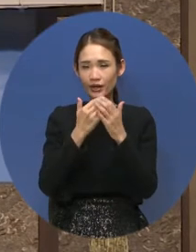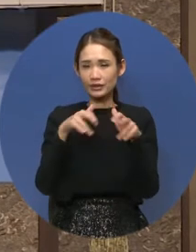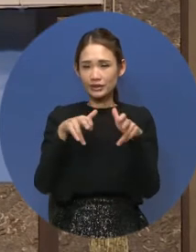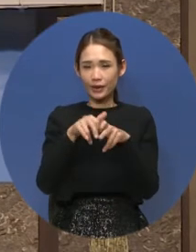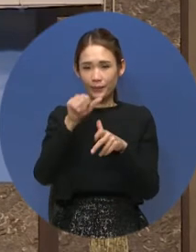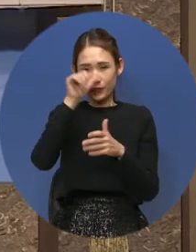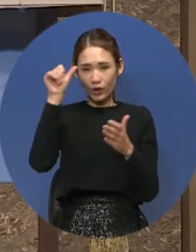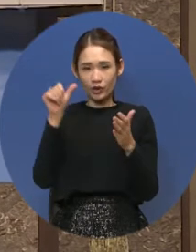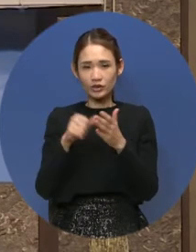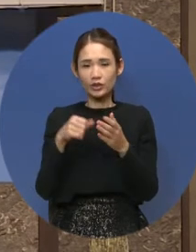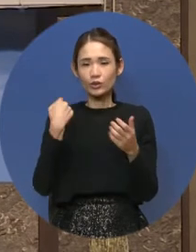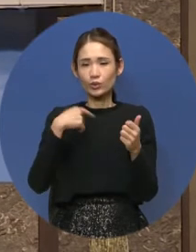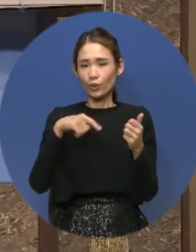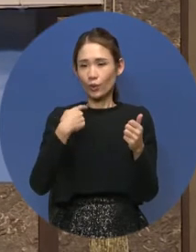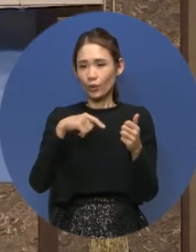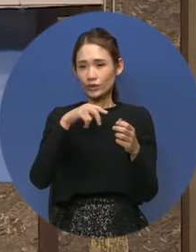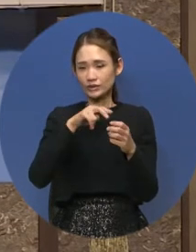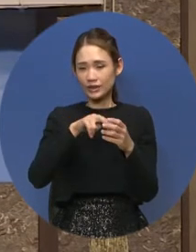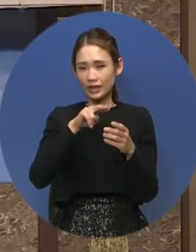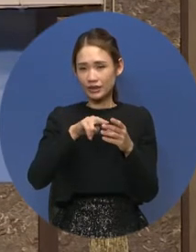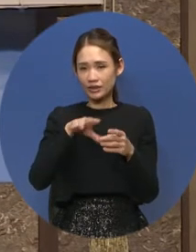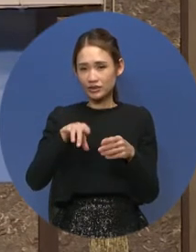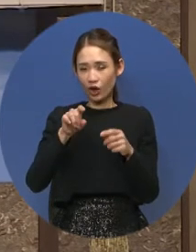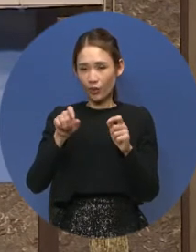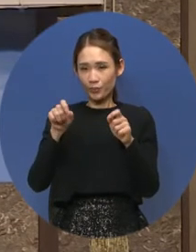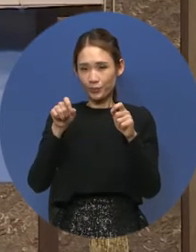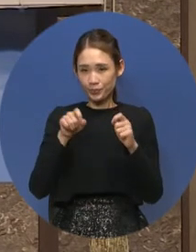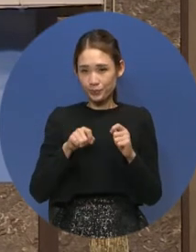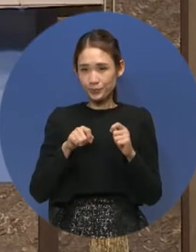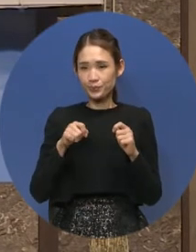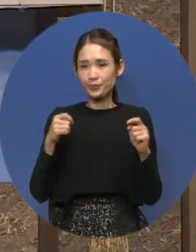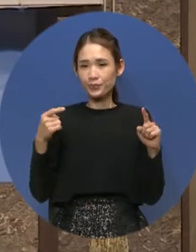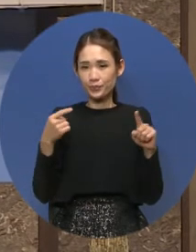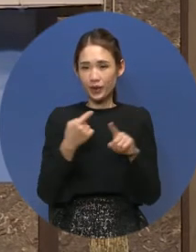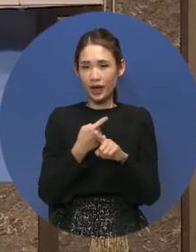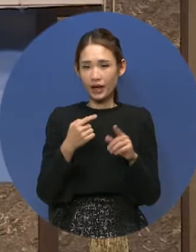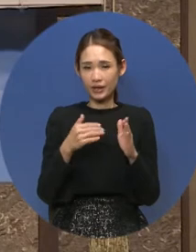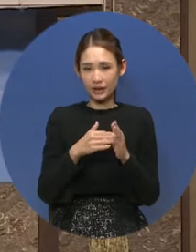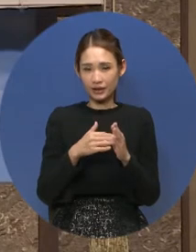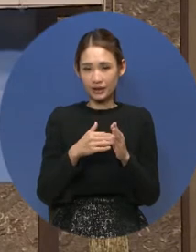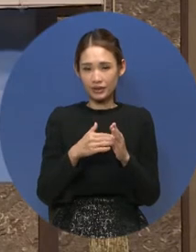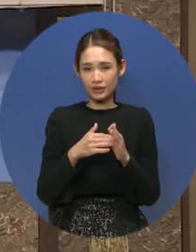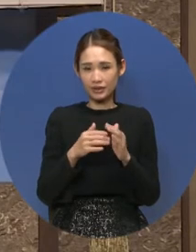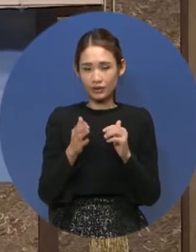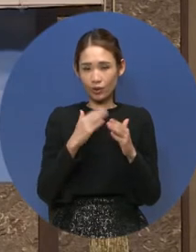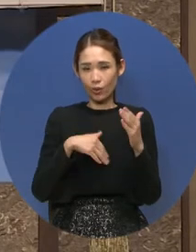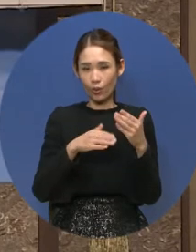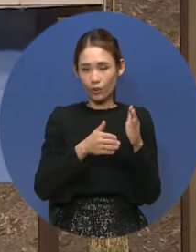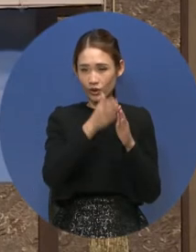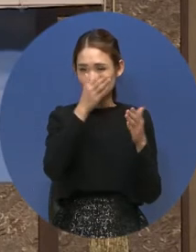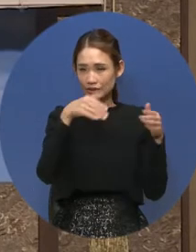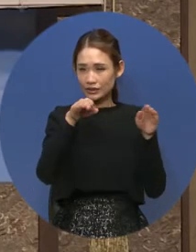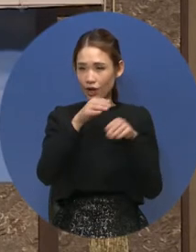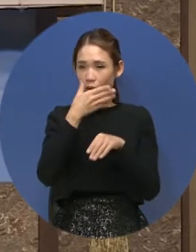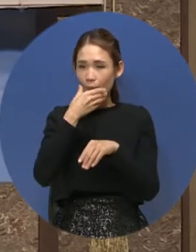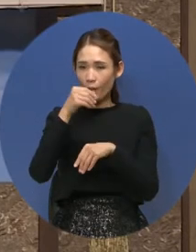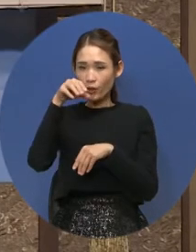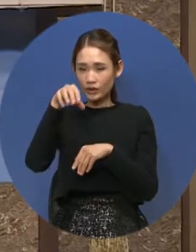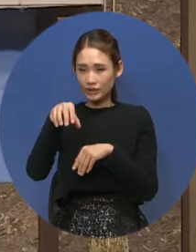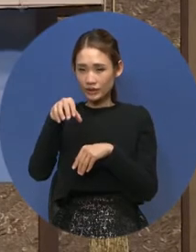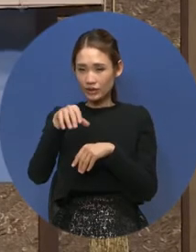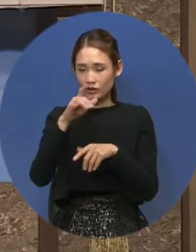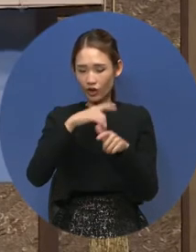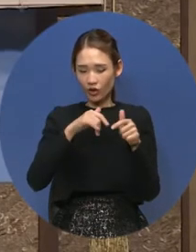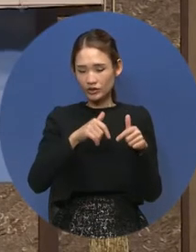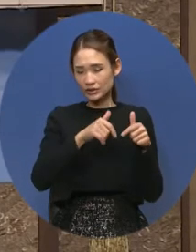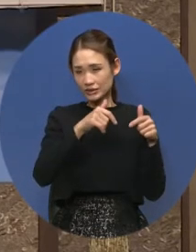발달장애평생교육센터에 처음으로 적용을 했습니다. 그래서 픽토그램 같은 경우는 저희 공공시설이나 복지기관 등에